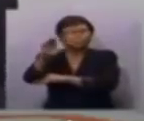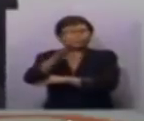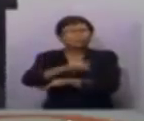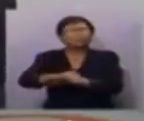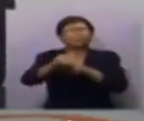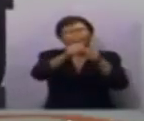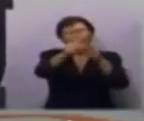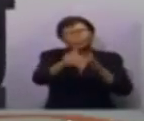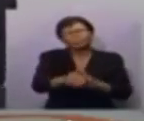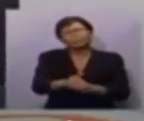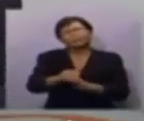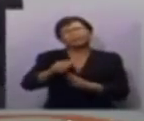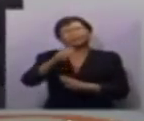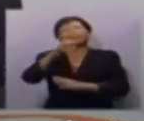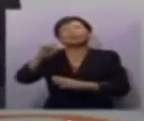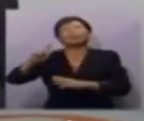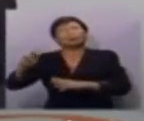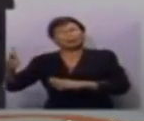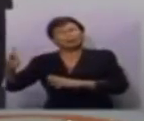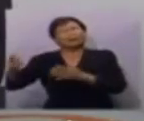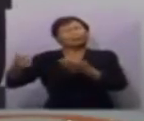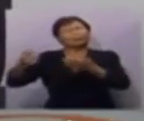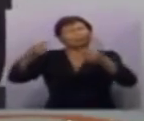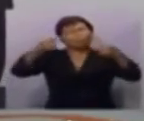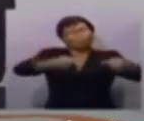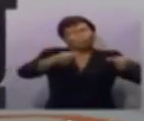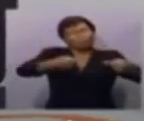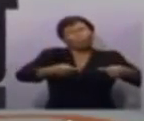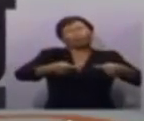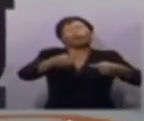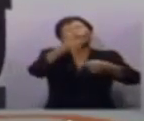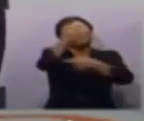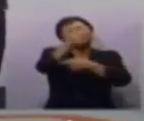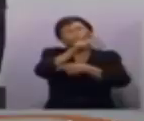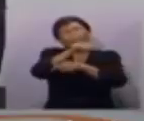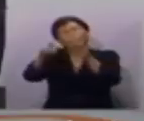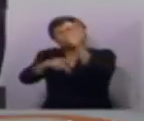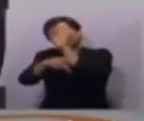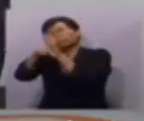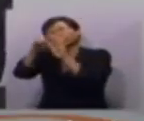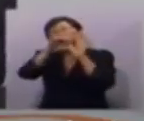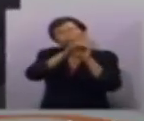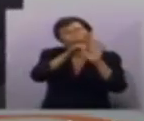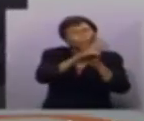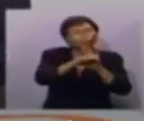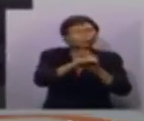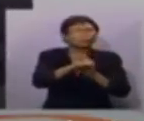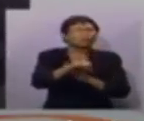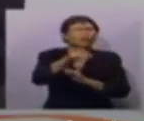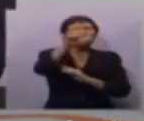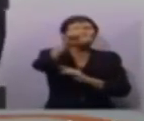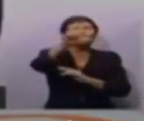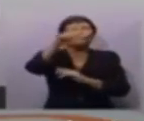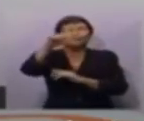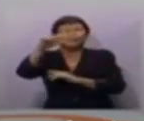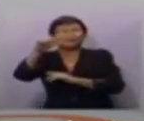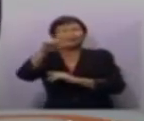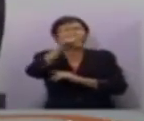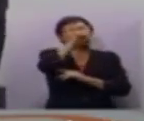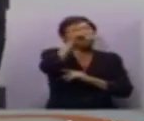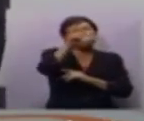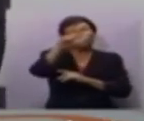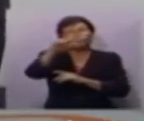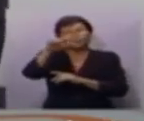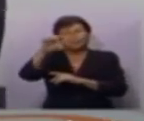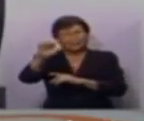beberapa pemimpin kanan yang bertanding di dua kerusi, DUN dan juga Parlimen. Misalnya seperti Lin Guan sendiri,